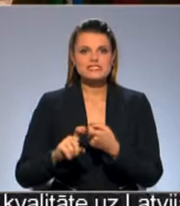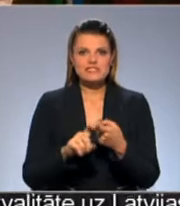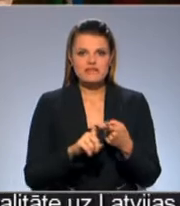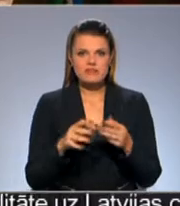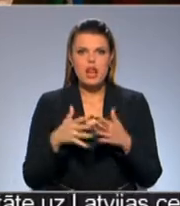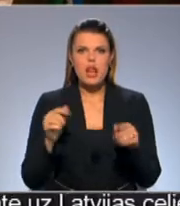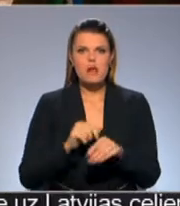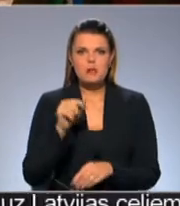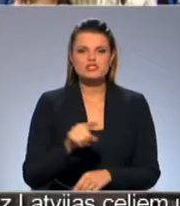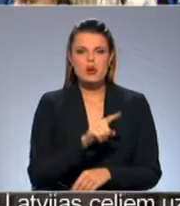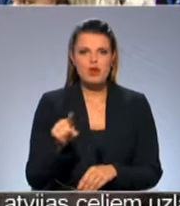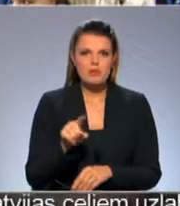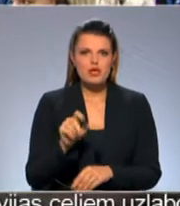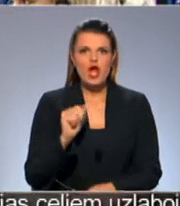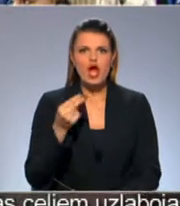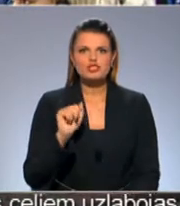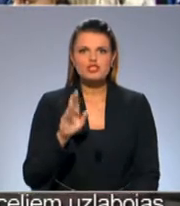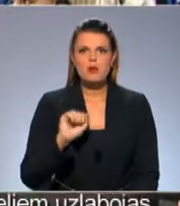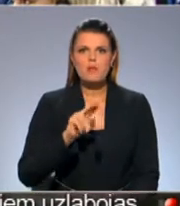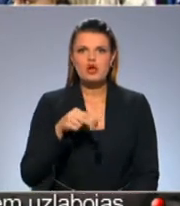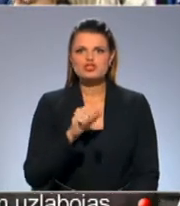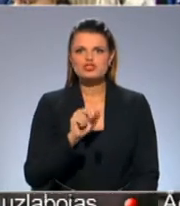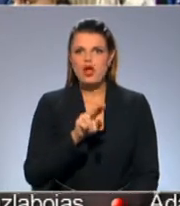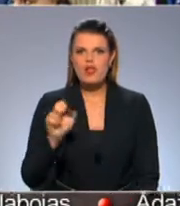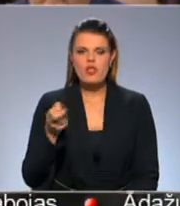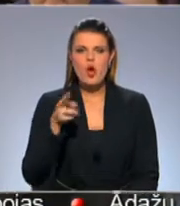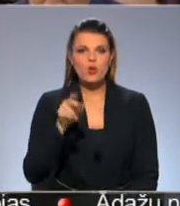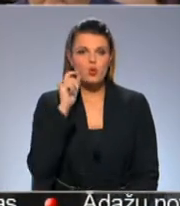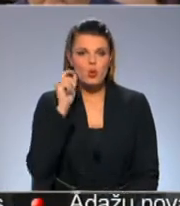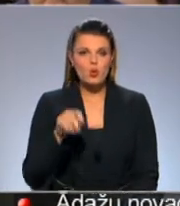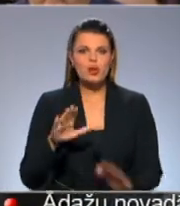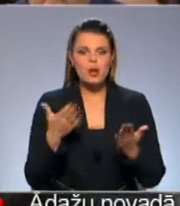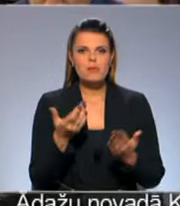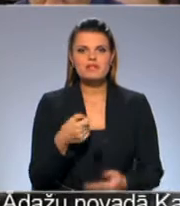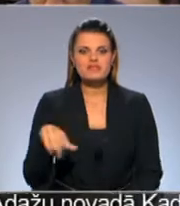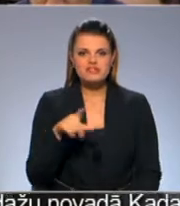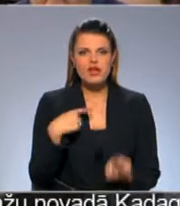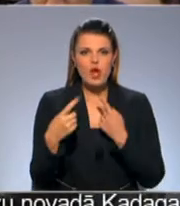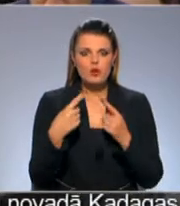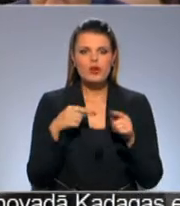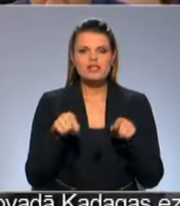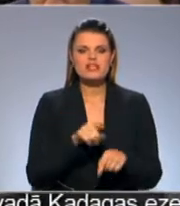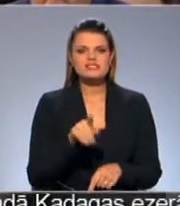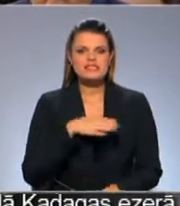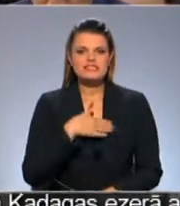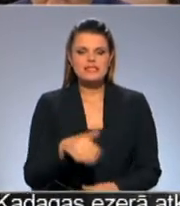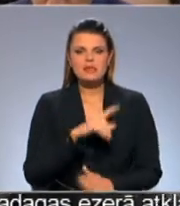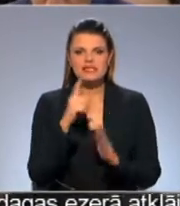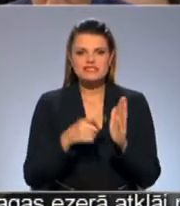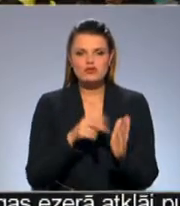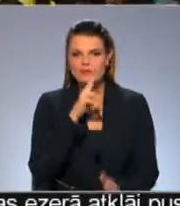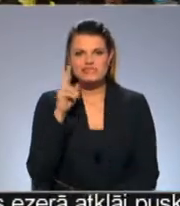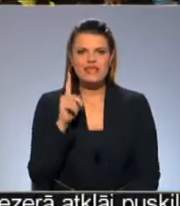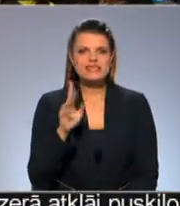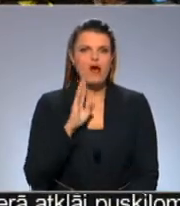vērojami Azerbaidžānā un Ukrainā. Tomēr, kā vairāk kārt uzsvērts konferencē, mediju brīvība ir sāpīgs jautājums ne tikai Austrumu